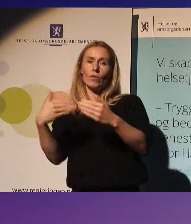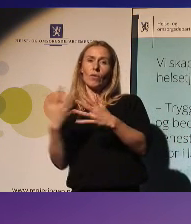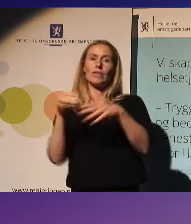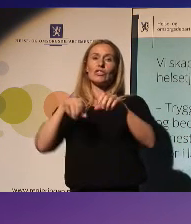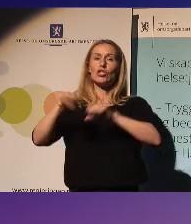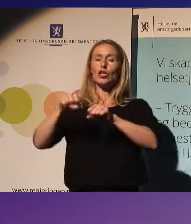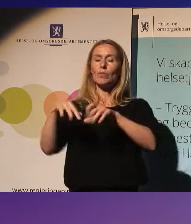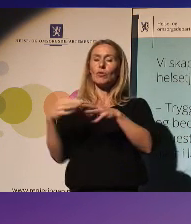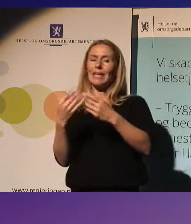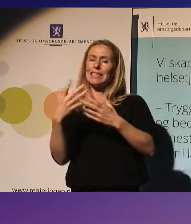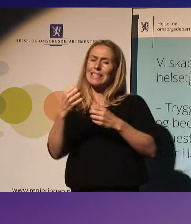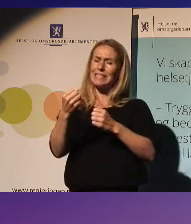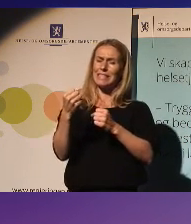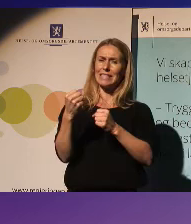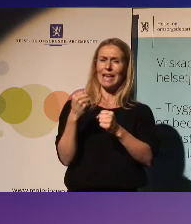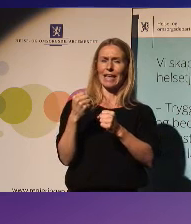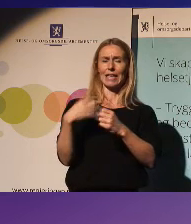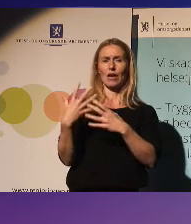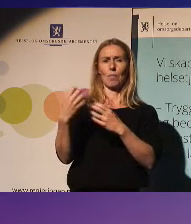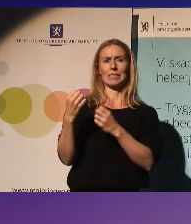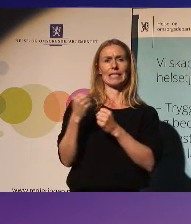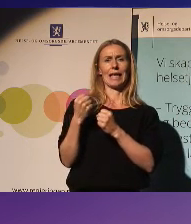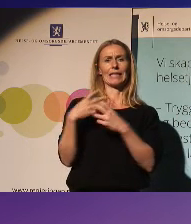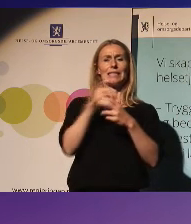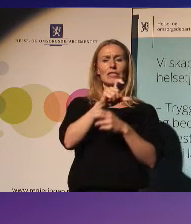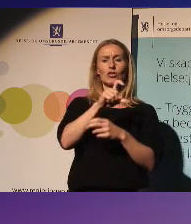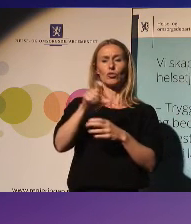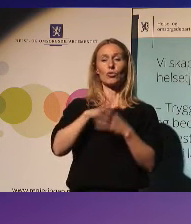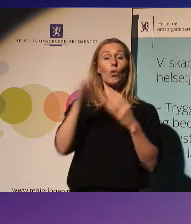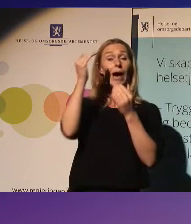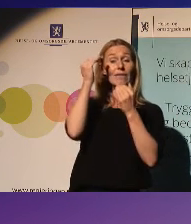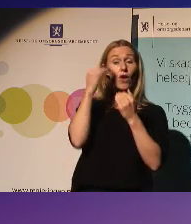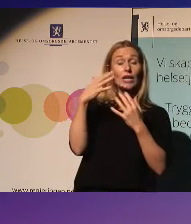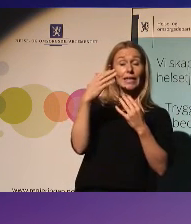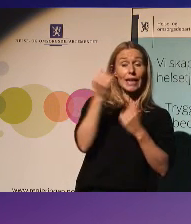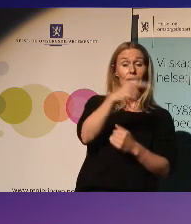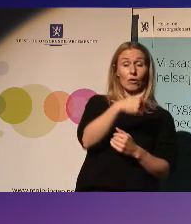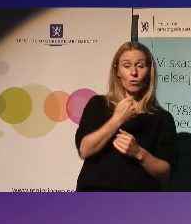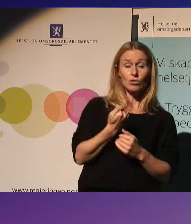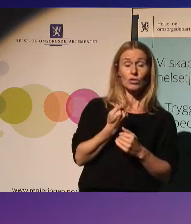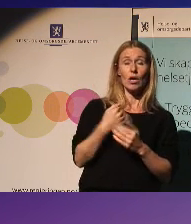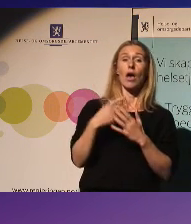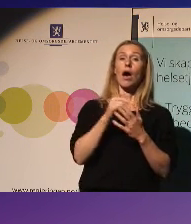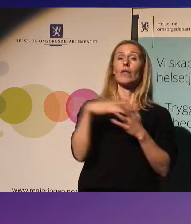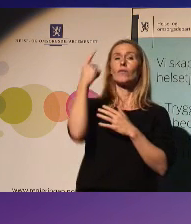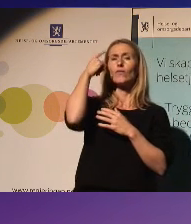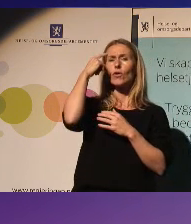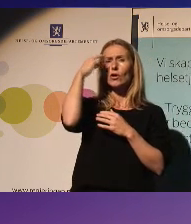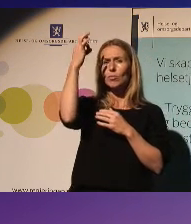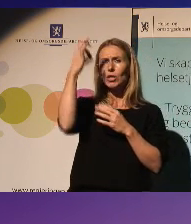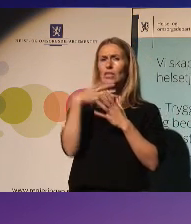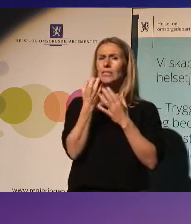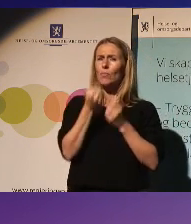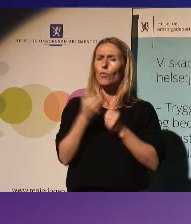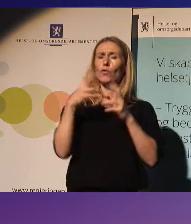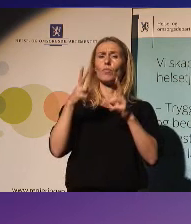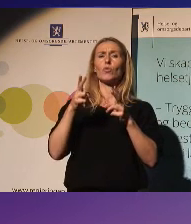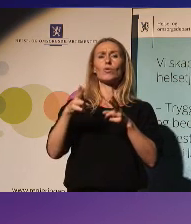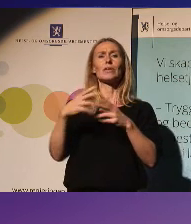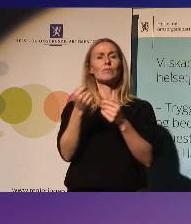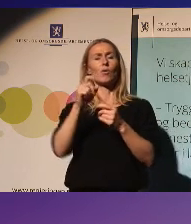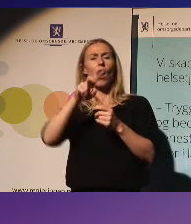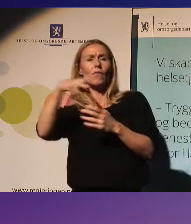mot en sprengt kapasitet I institusjonene. Og erfaringen lærte oss at hvis vi bruker vår kompetanse på nye måter, leter